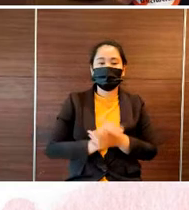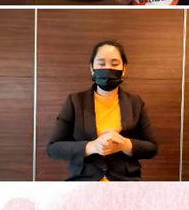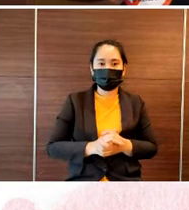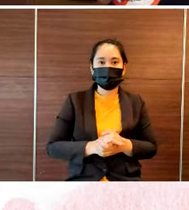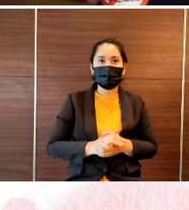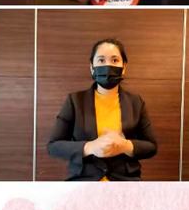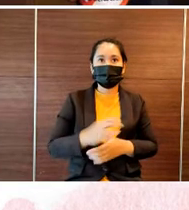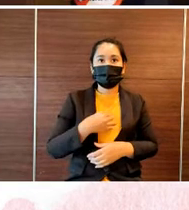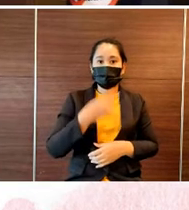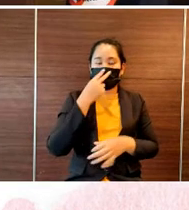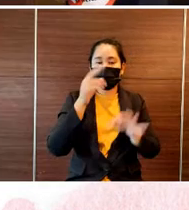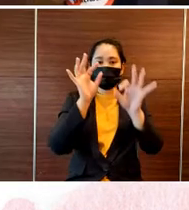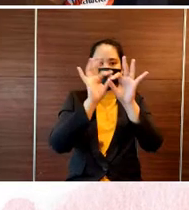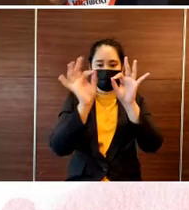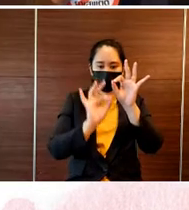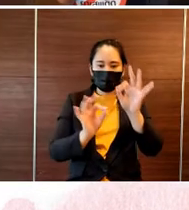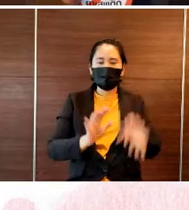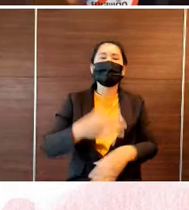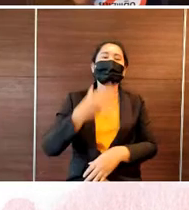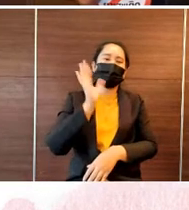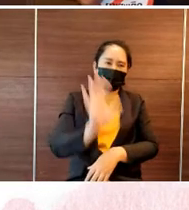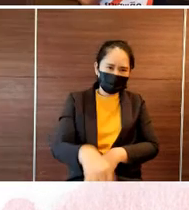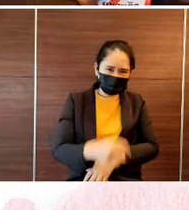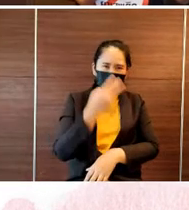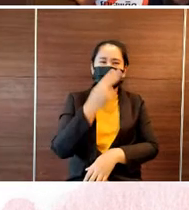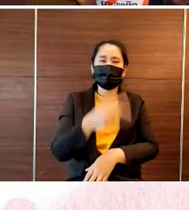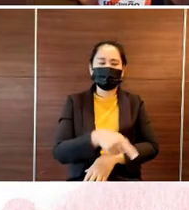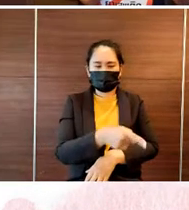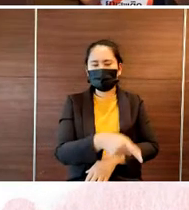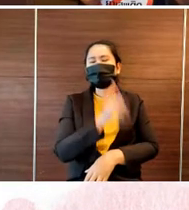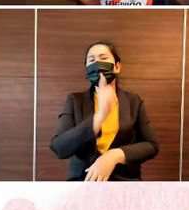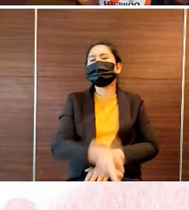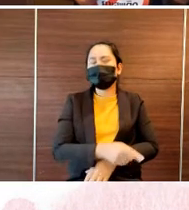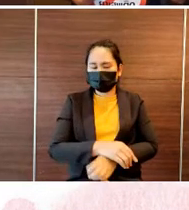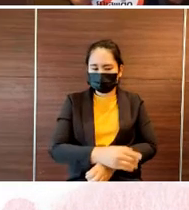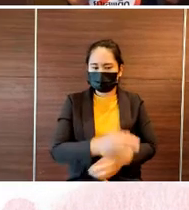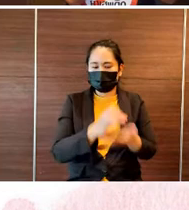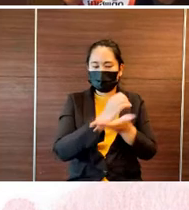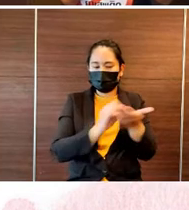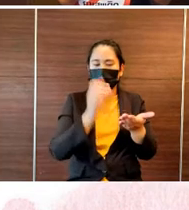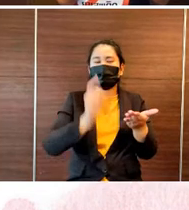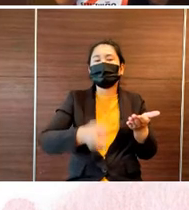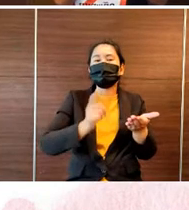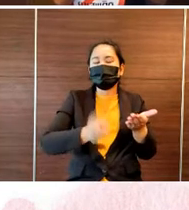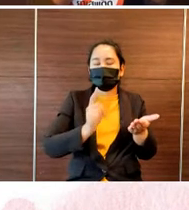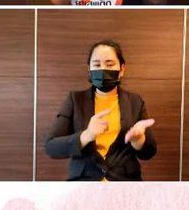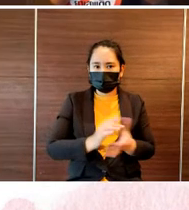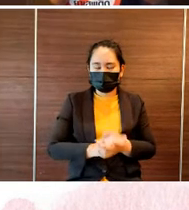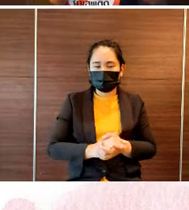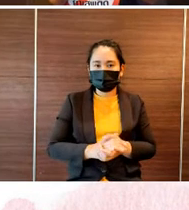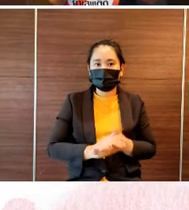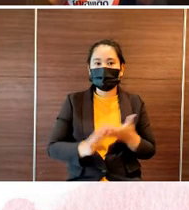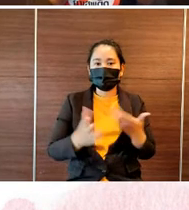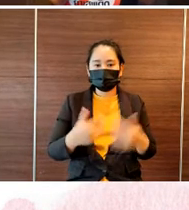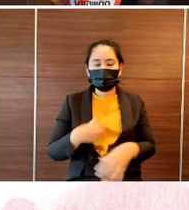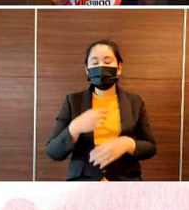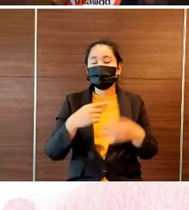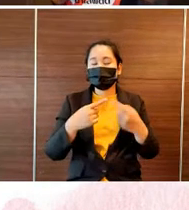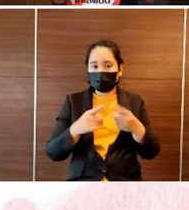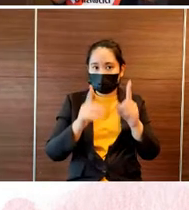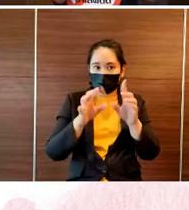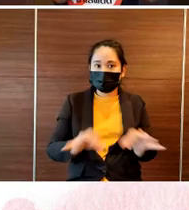ากให้ดูประโยคนี้ค่ะโอ๊ยเดี๋ยวมันก็กลับไปใช้เนาะหมามันเคยกินขี้ยังไงมันก็ต้องกินคนรอบข้างมักจะพูดแบบนี้แต่เรากลับมองว่